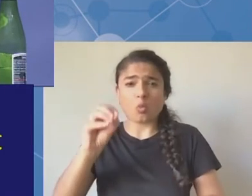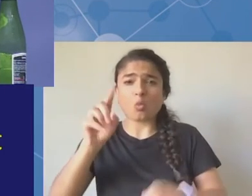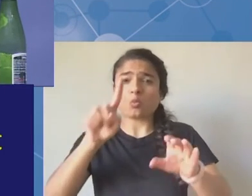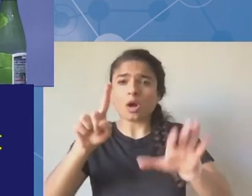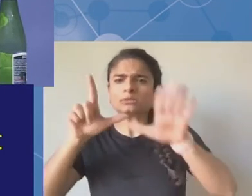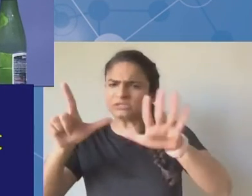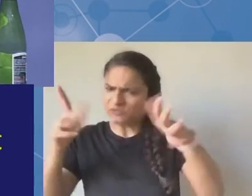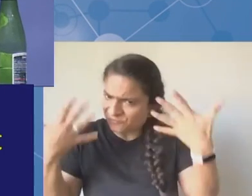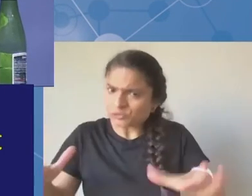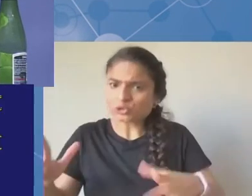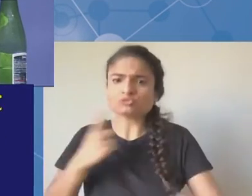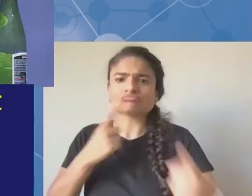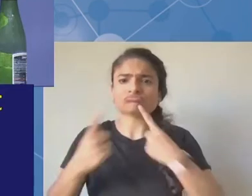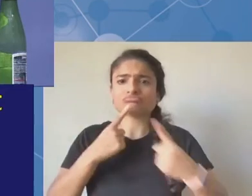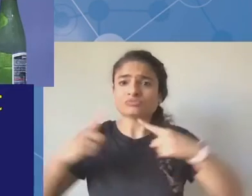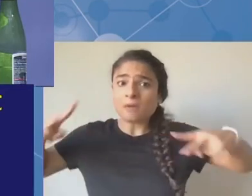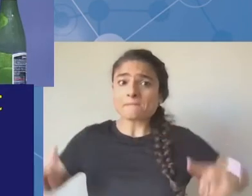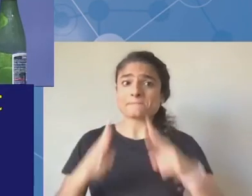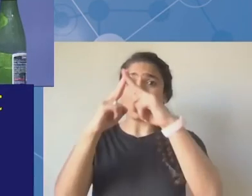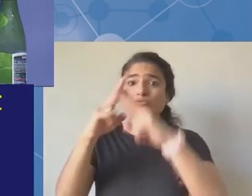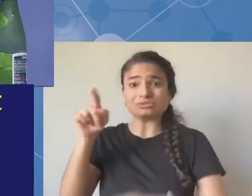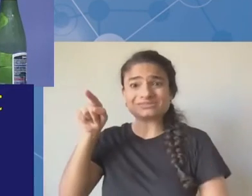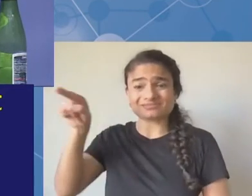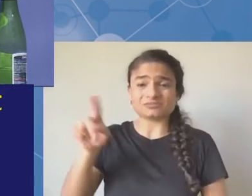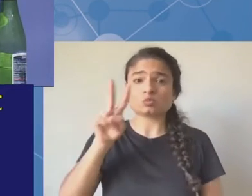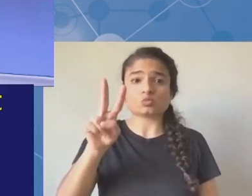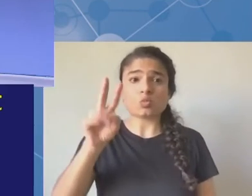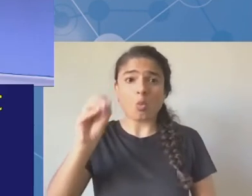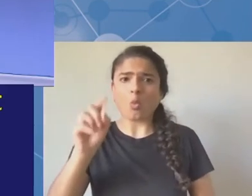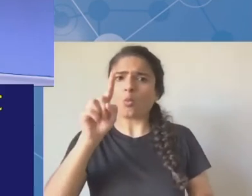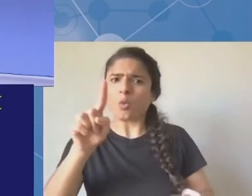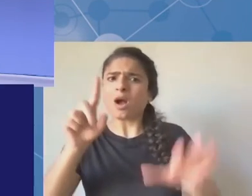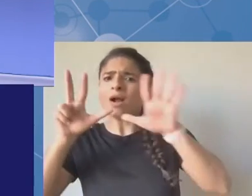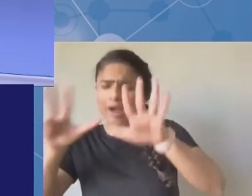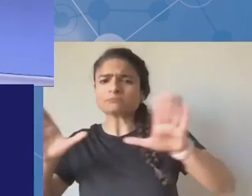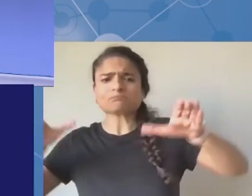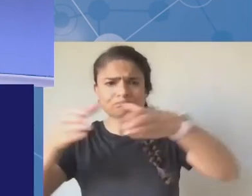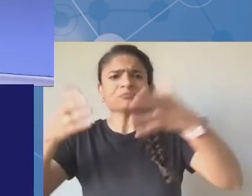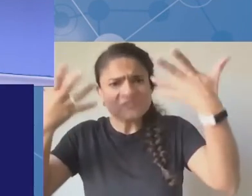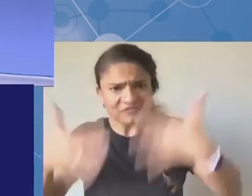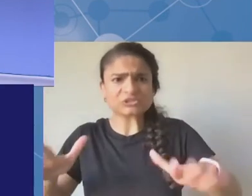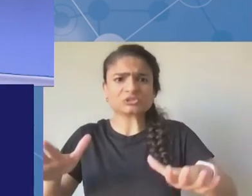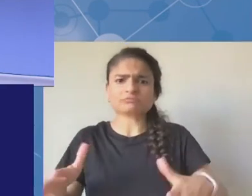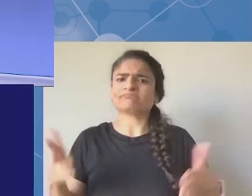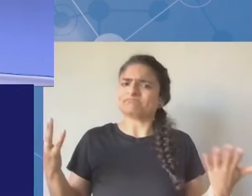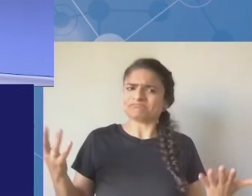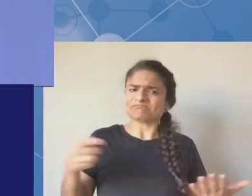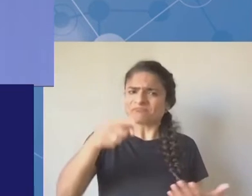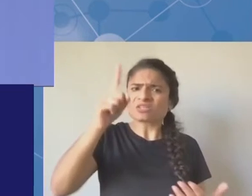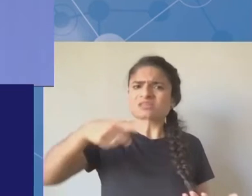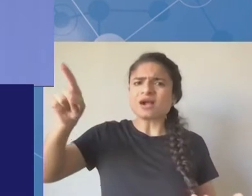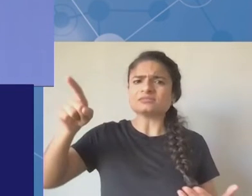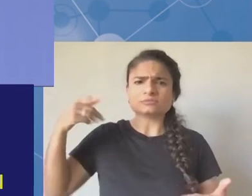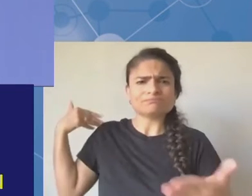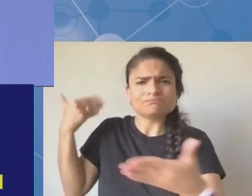действительно, в Берлине это не была одна из главных тем, но мы не можем говорить, что мы избегаем этой темы. Но ваш комментарий